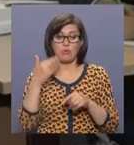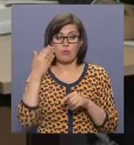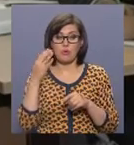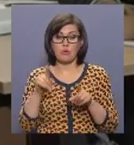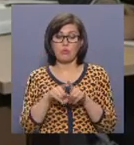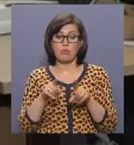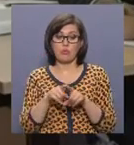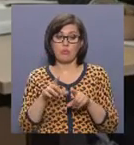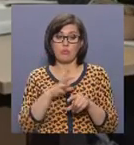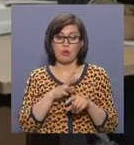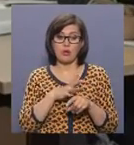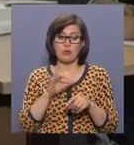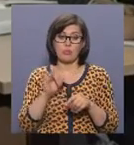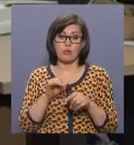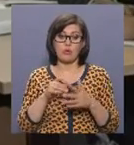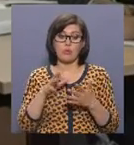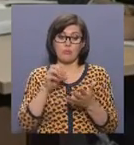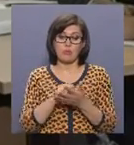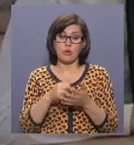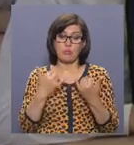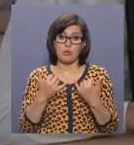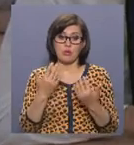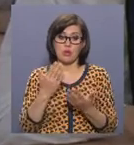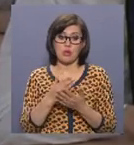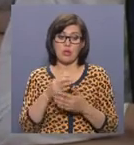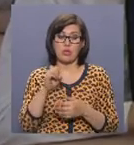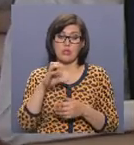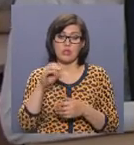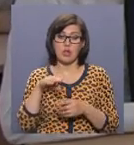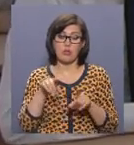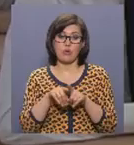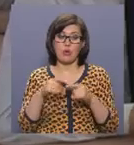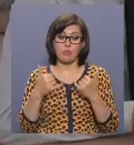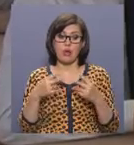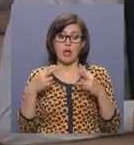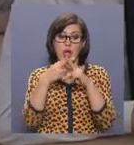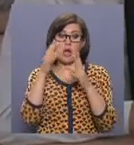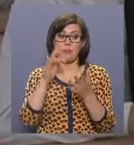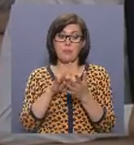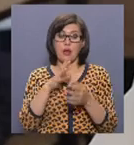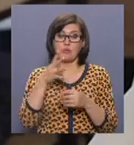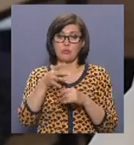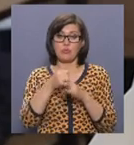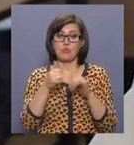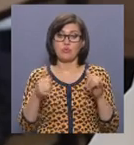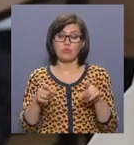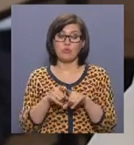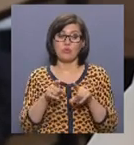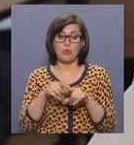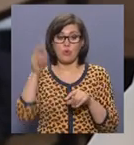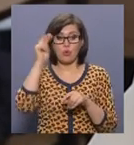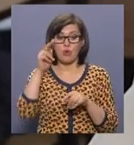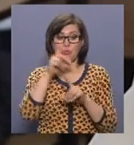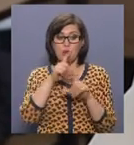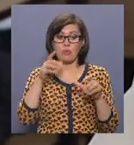қарай жүгінген заман болып тұр ғой. Ал тестке келер болсақ, биыл Астана қаласы бойынша 4000-нан астам оқушы